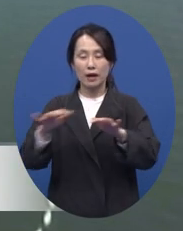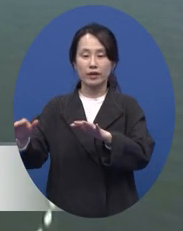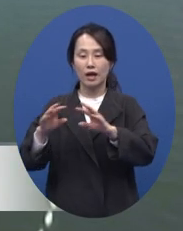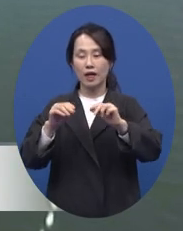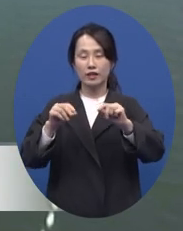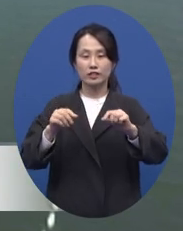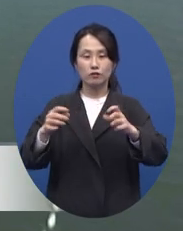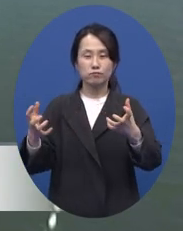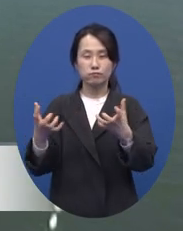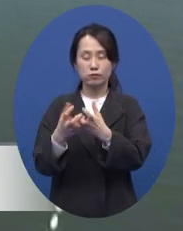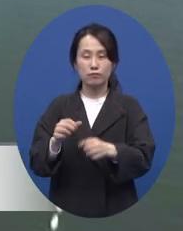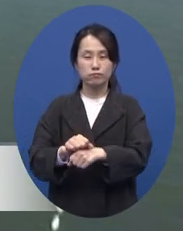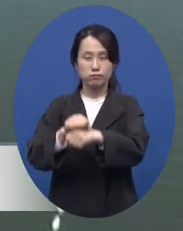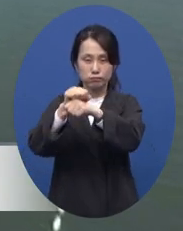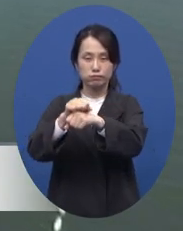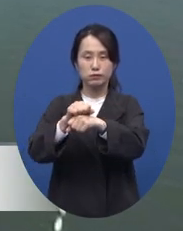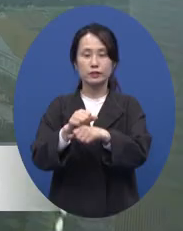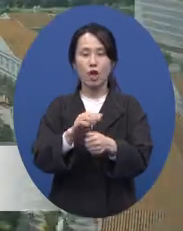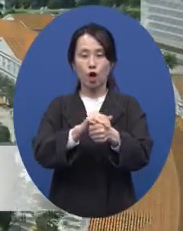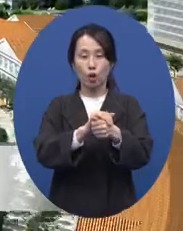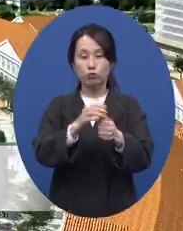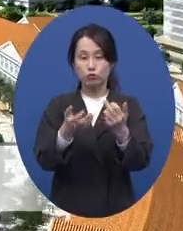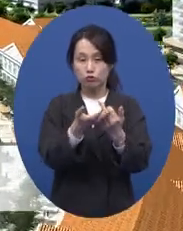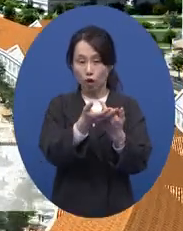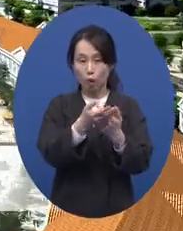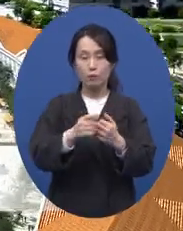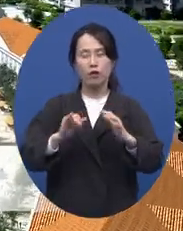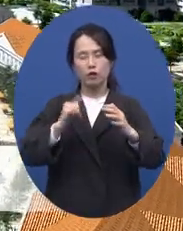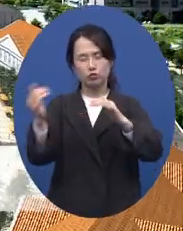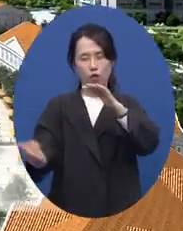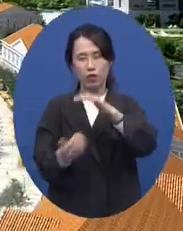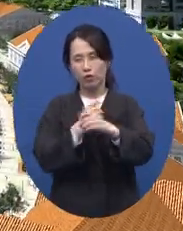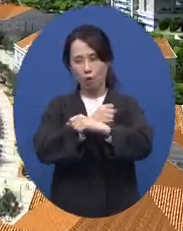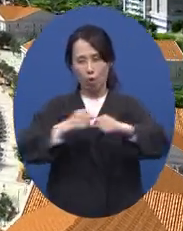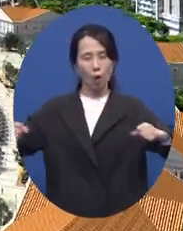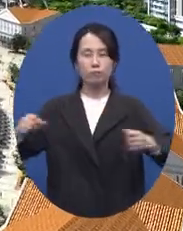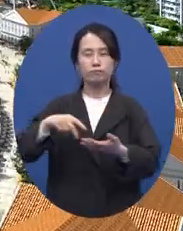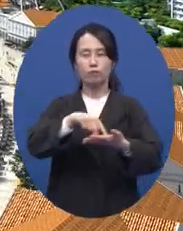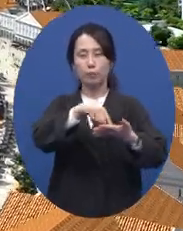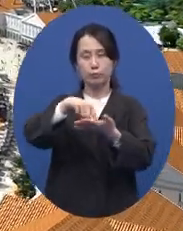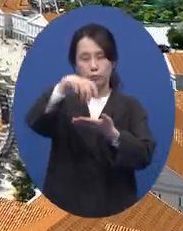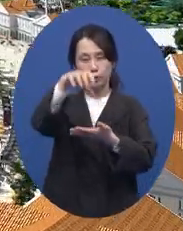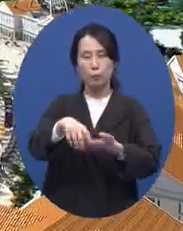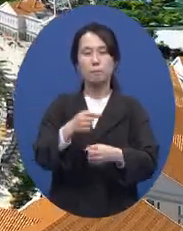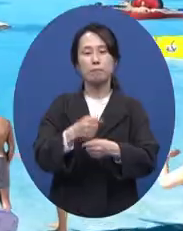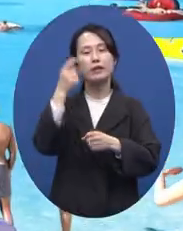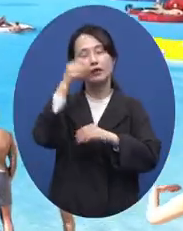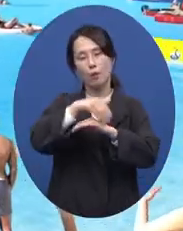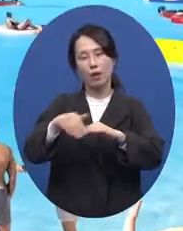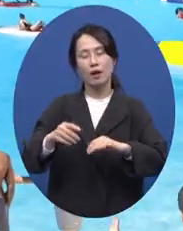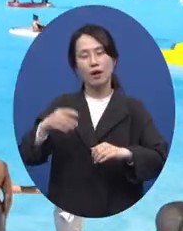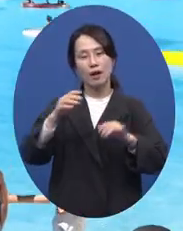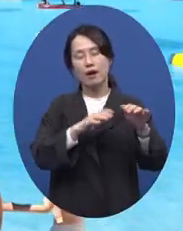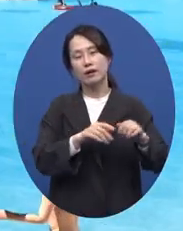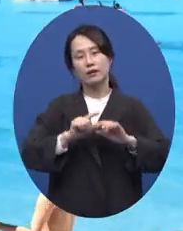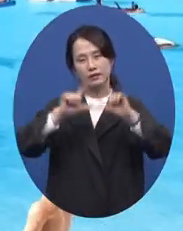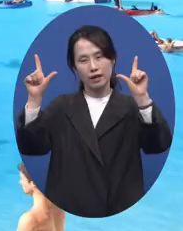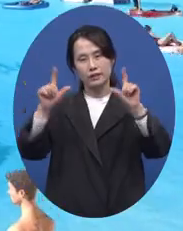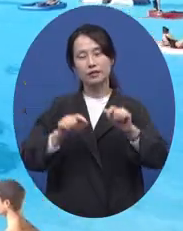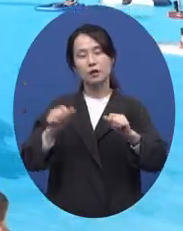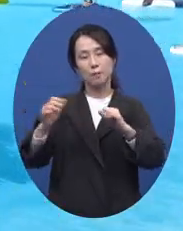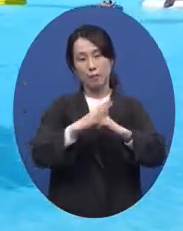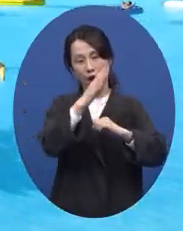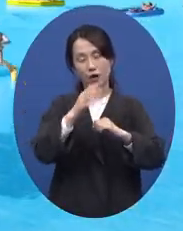바다를 메워 만든 시와 고거 북성 이곳에 세계 최대 규모의 인공 서핑 장이 들어 옵니다 낮에는 파도가